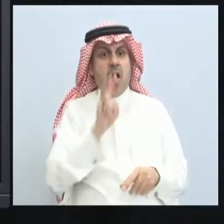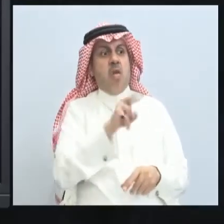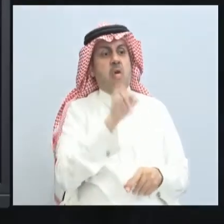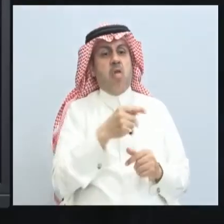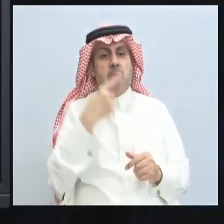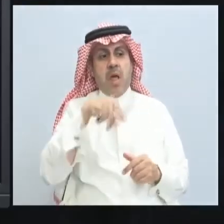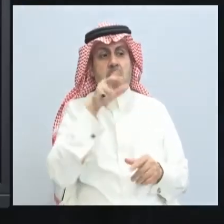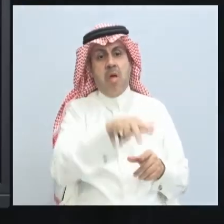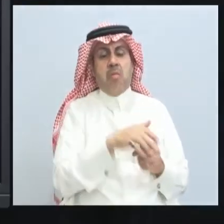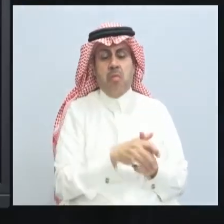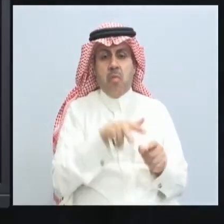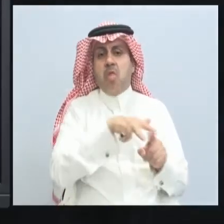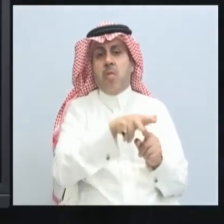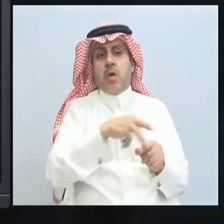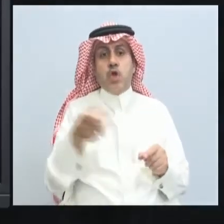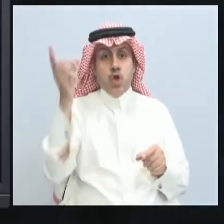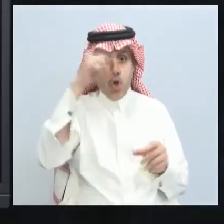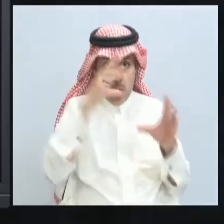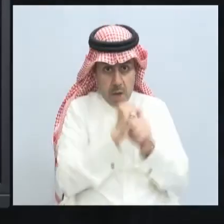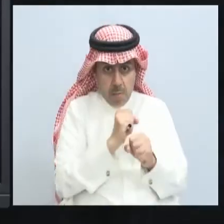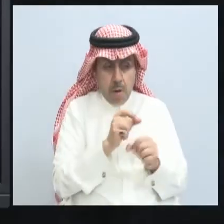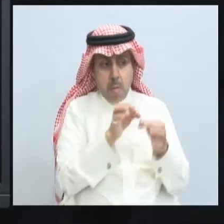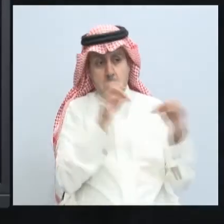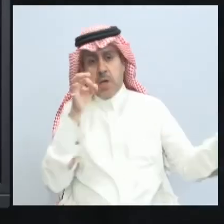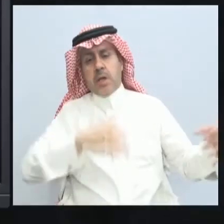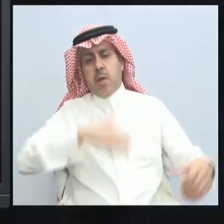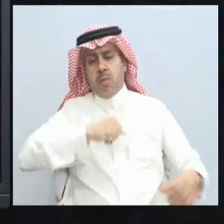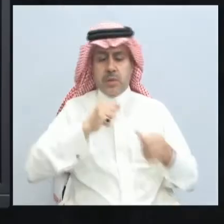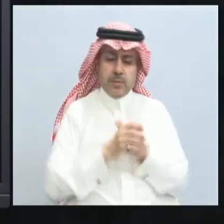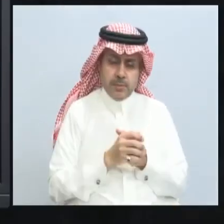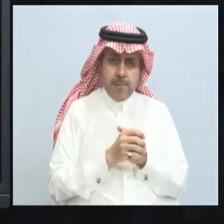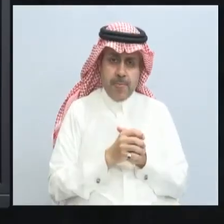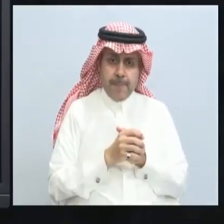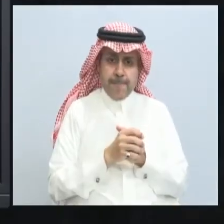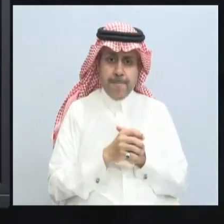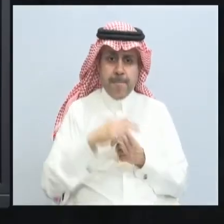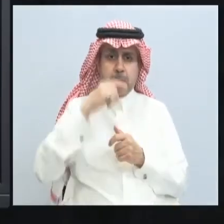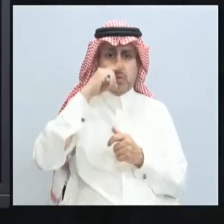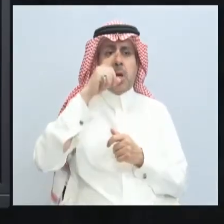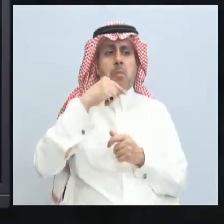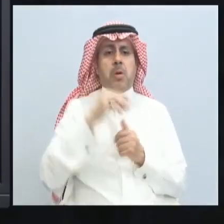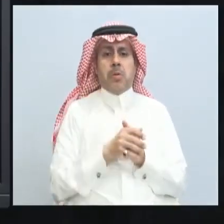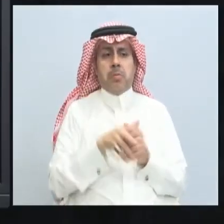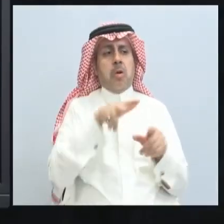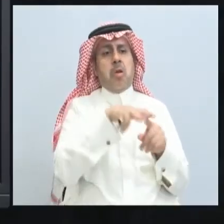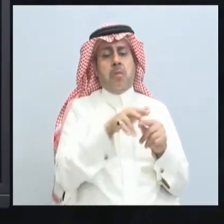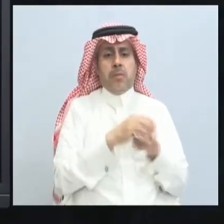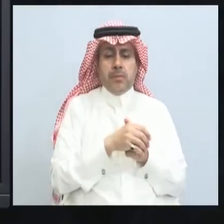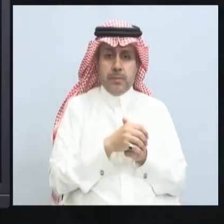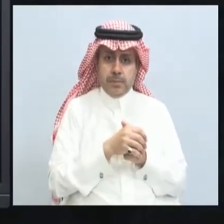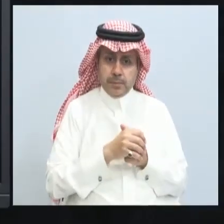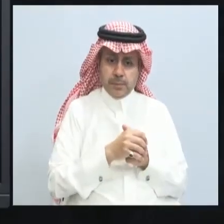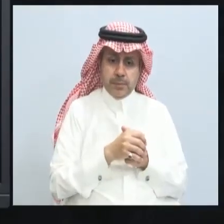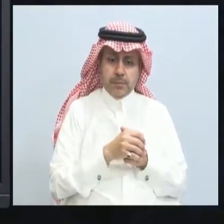كثيرا بلا فائده كذلك تكره المتكبر الذي يتكلم المتفيهق كذلك تكره المتشدق